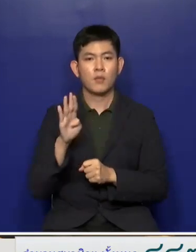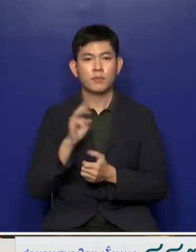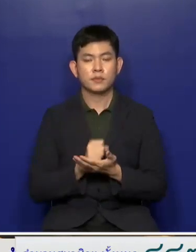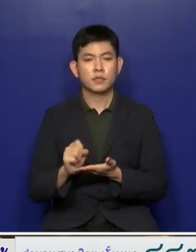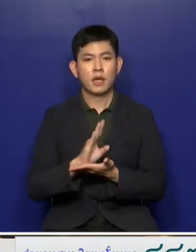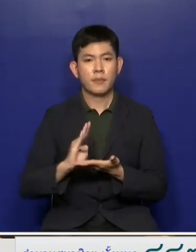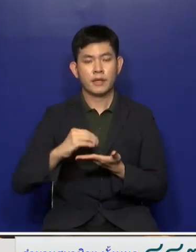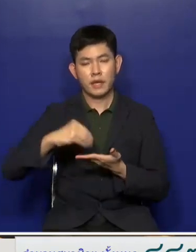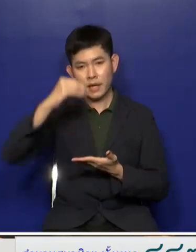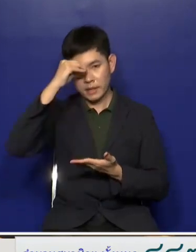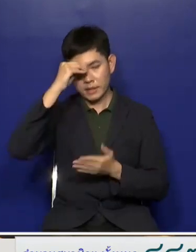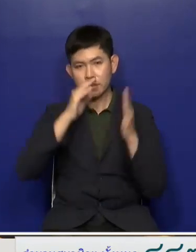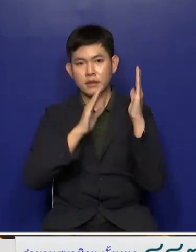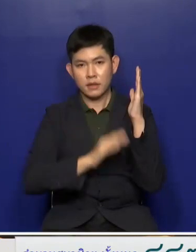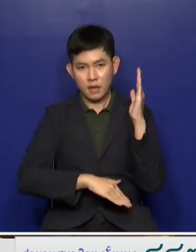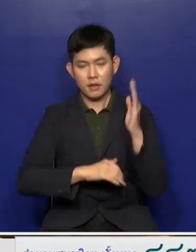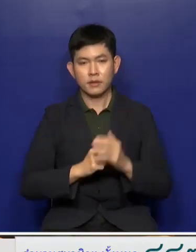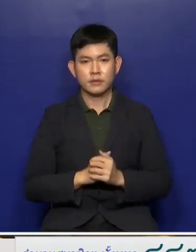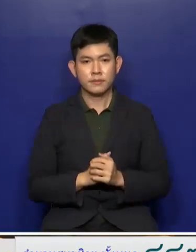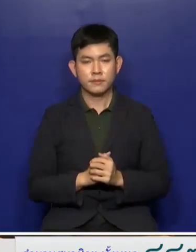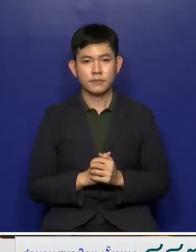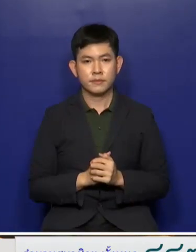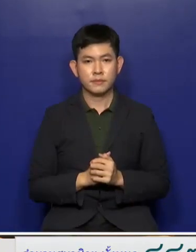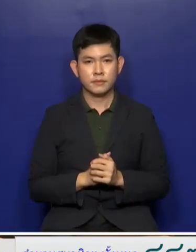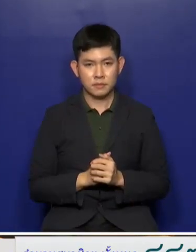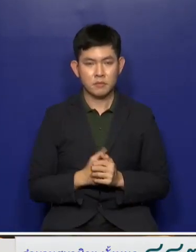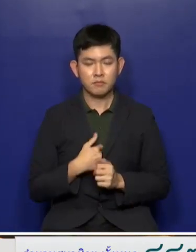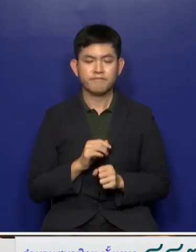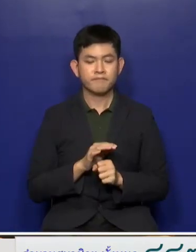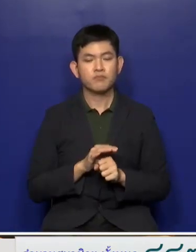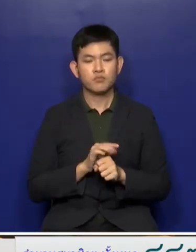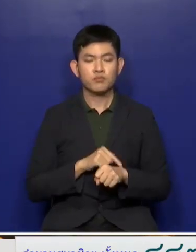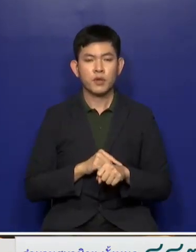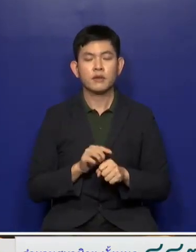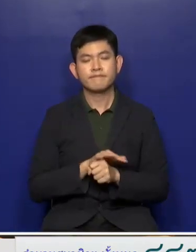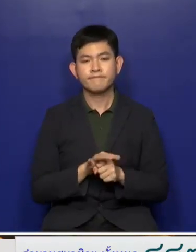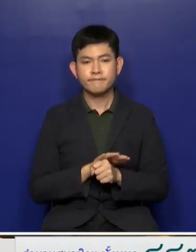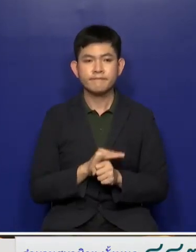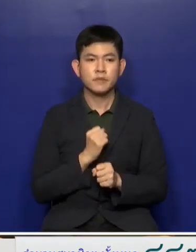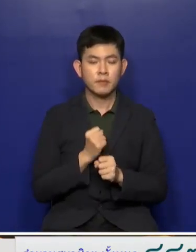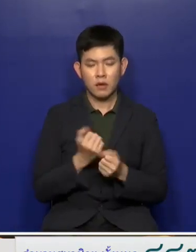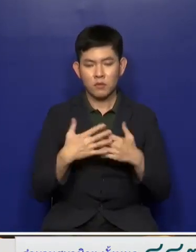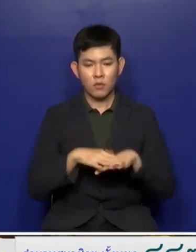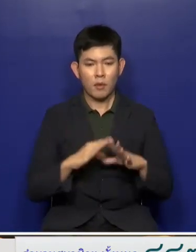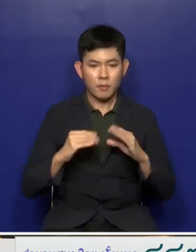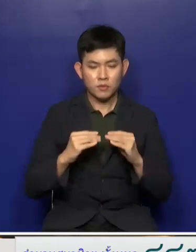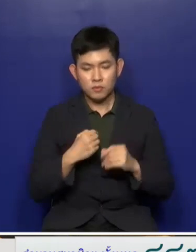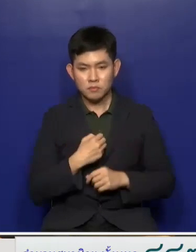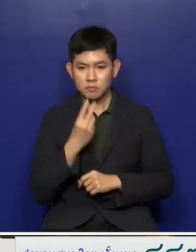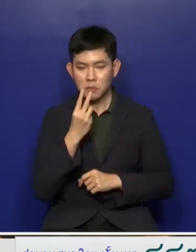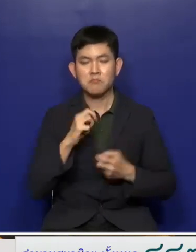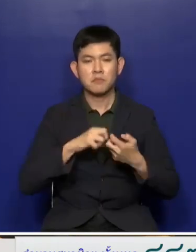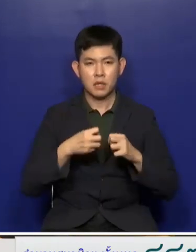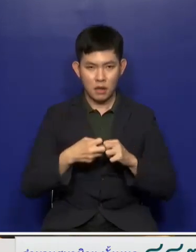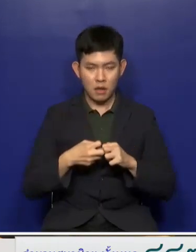อาชีวะภาคใต้หนึ่งมาเป็นเวลาหนึ่งแล้วก็ร่วมประชุมจนกระทั่งว่าสามารถมองเห็นปัญห